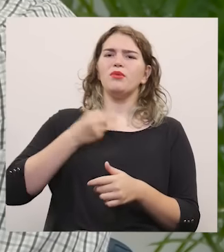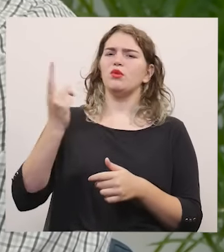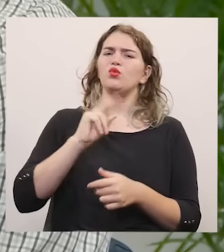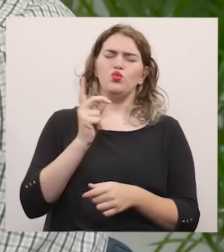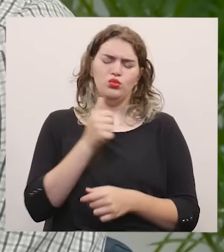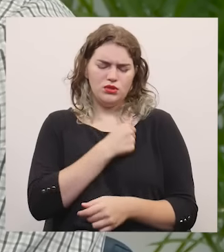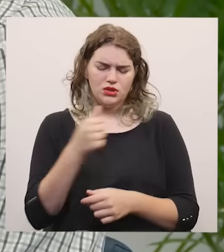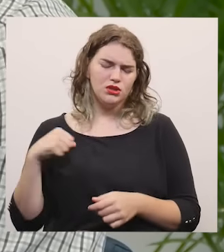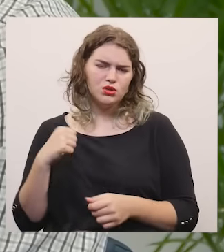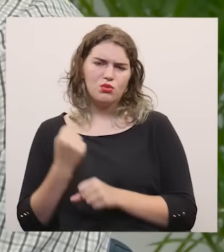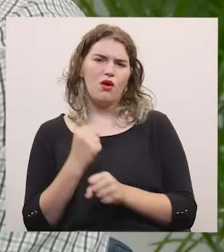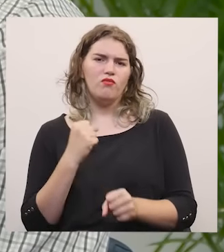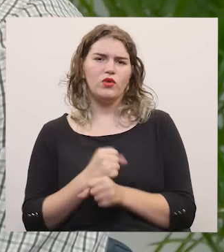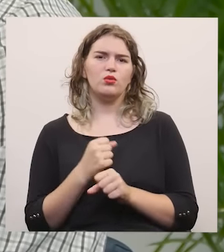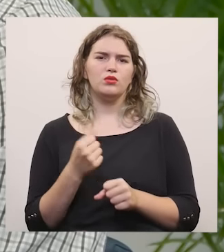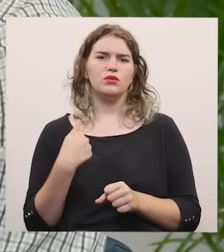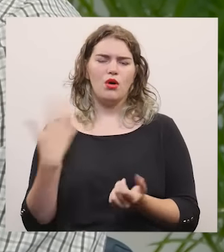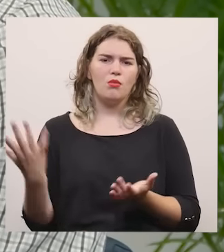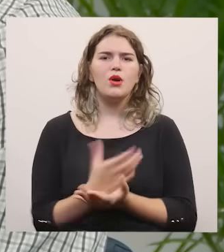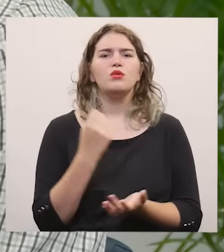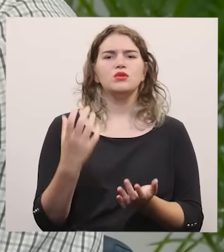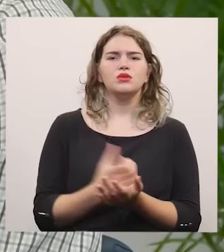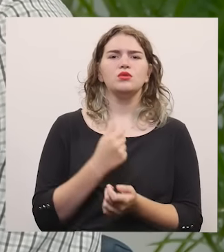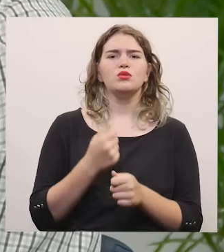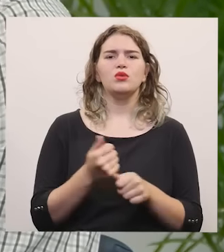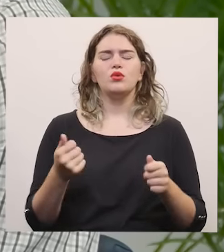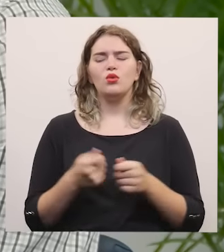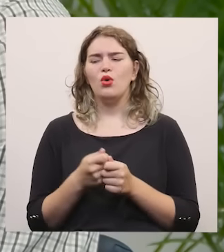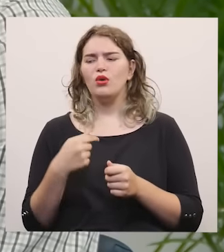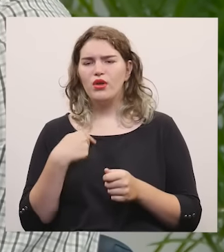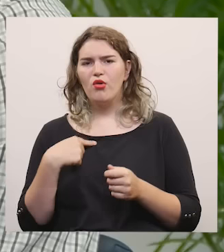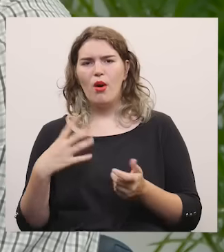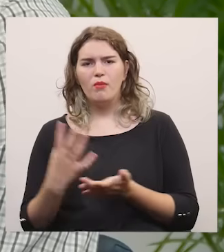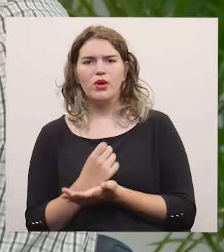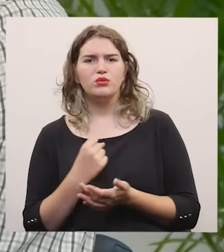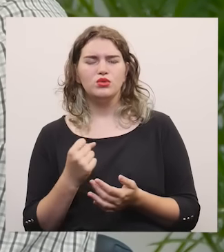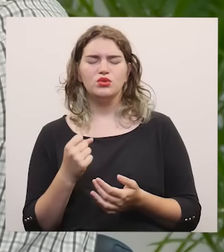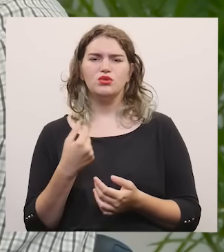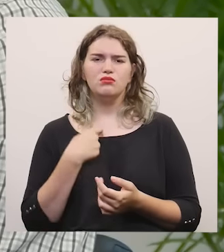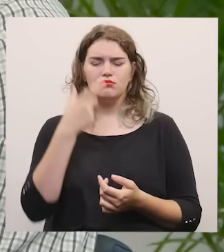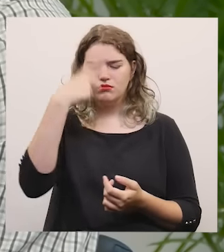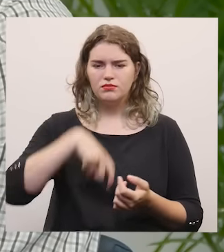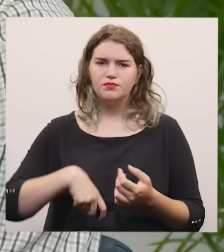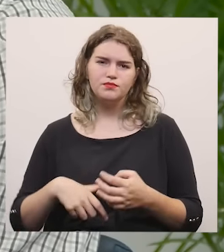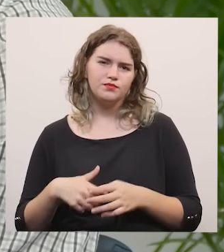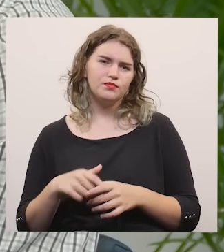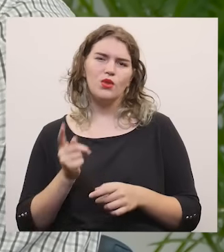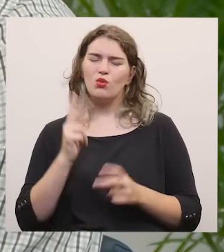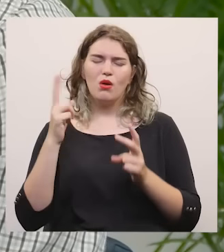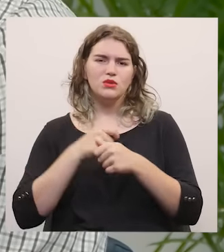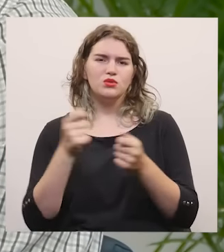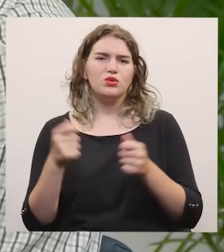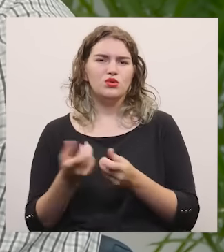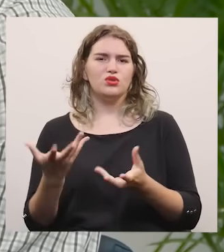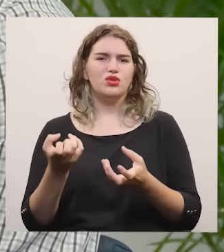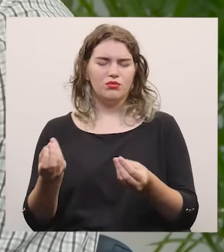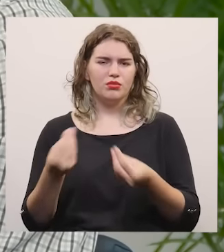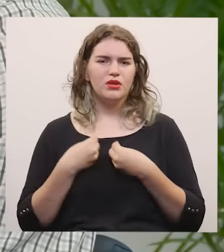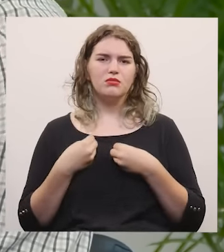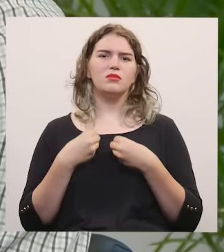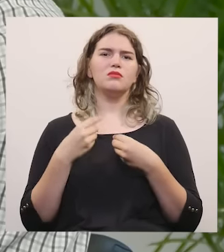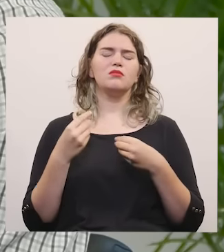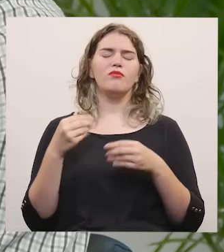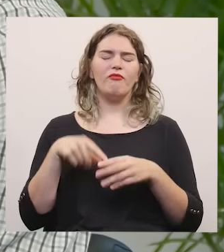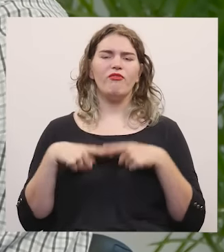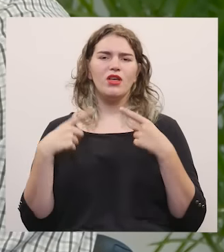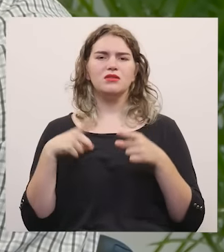totul. Cum ar veni, puneam totul în seama mea și n-am înțeles de fapt că tot ceea ce primim noi în viață